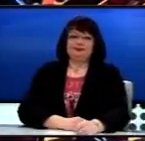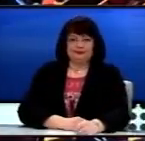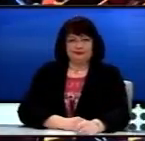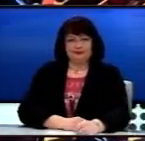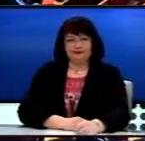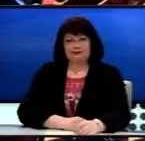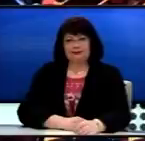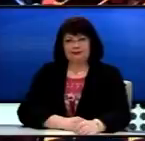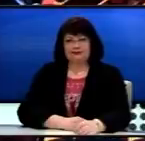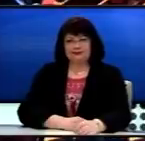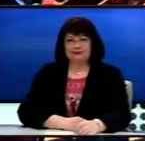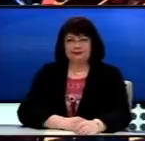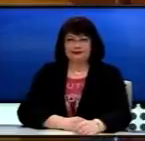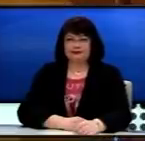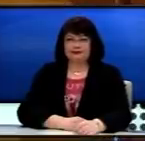Και